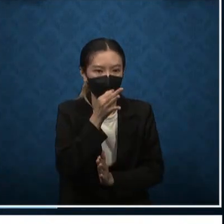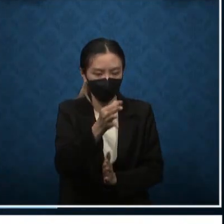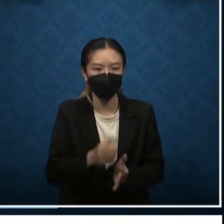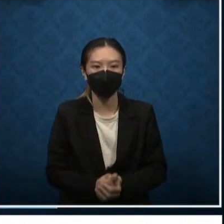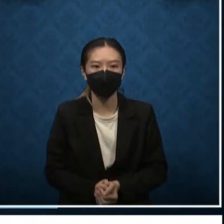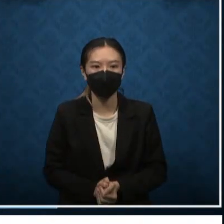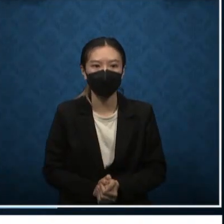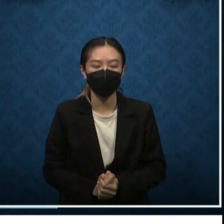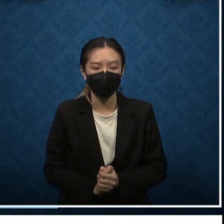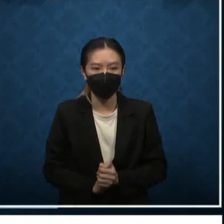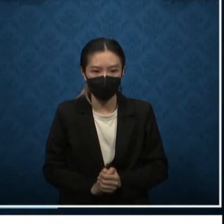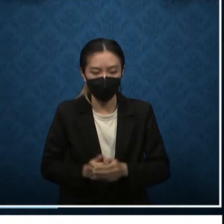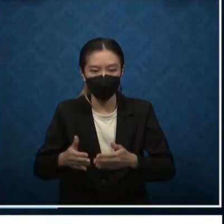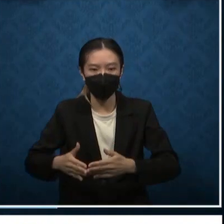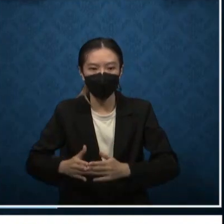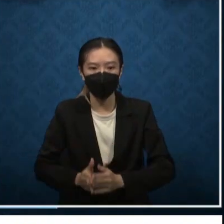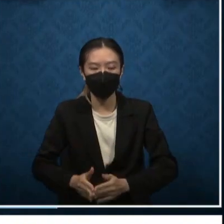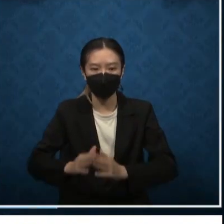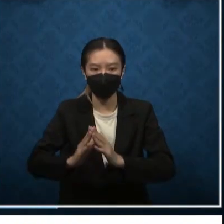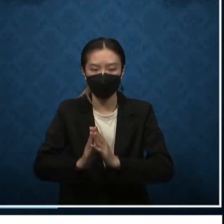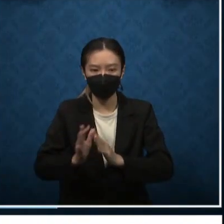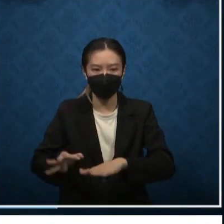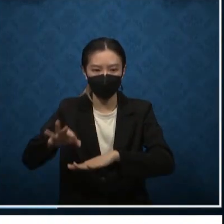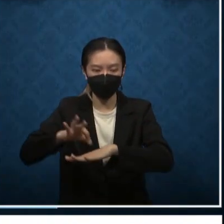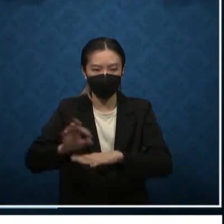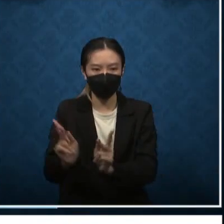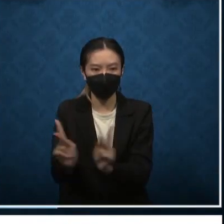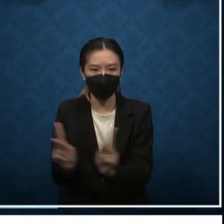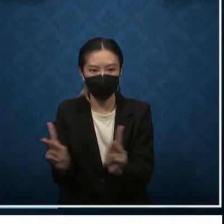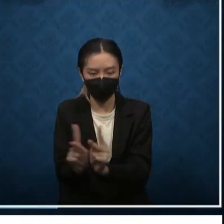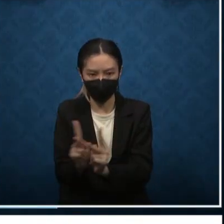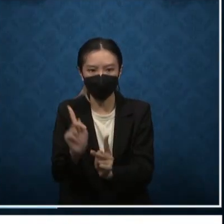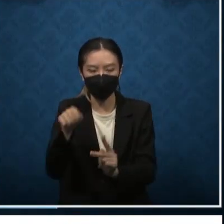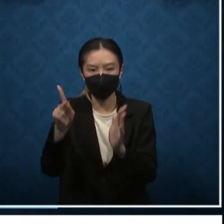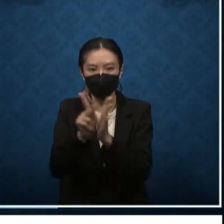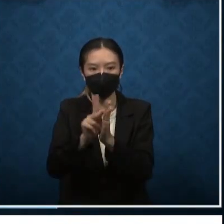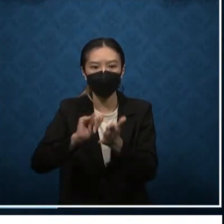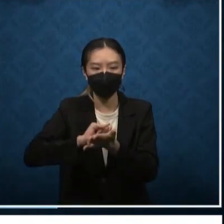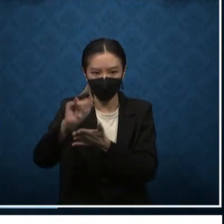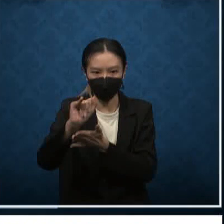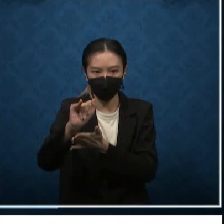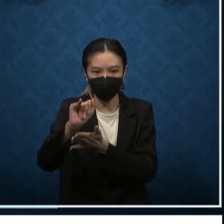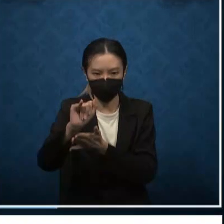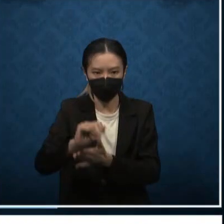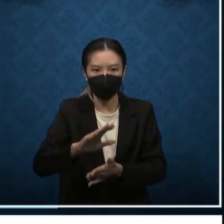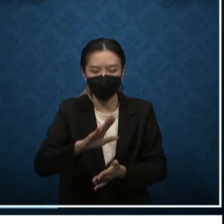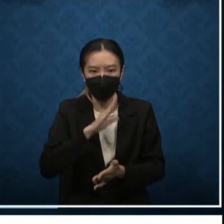เป็น